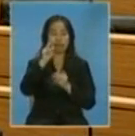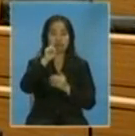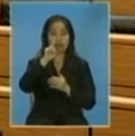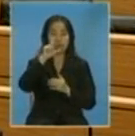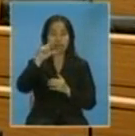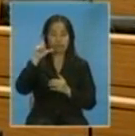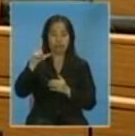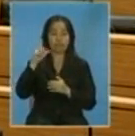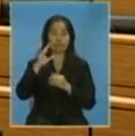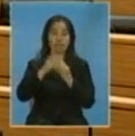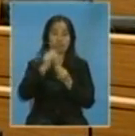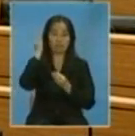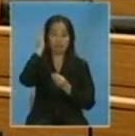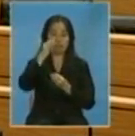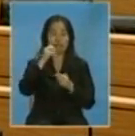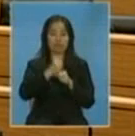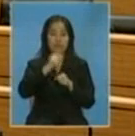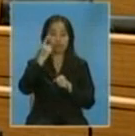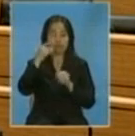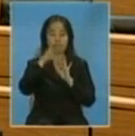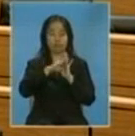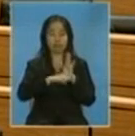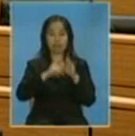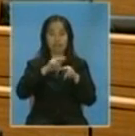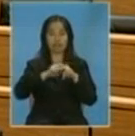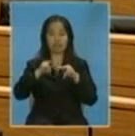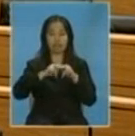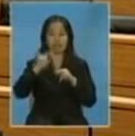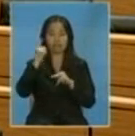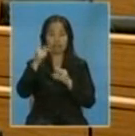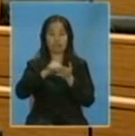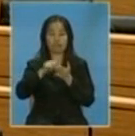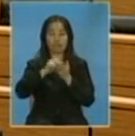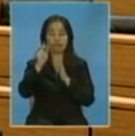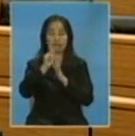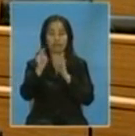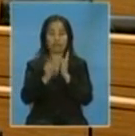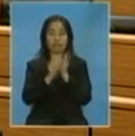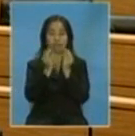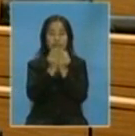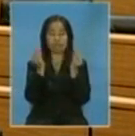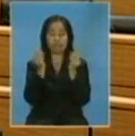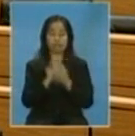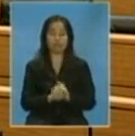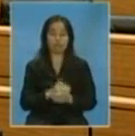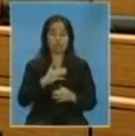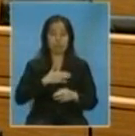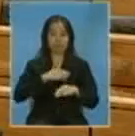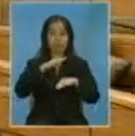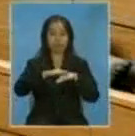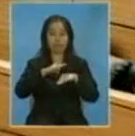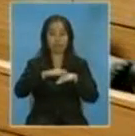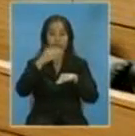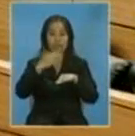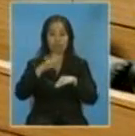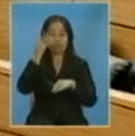รจะเรื่องแถลงนโยบายปรากฏไปอีกแล้วครับไปแก้รัฐธรรมนูญผมเตือนไว้ก่อนนะครับเขาพยากร